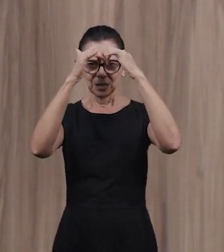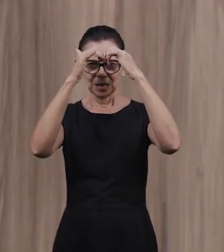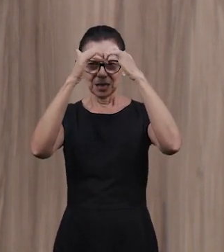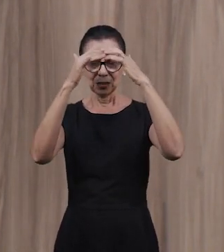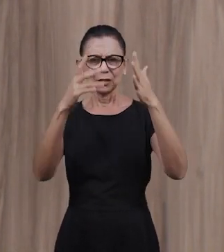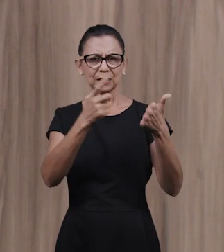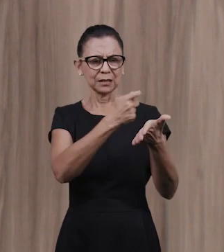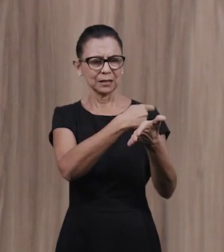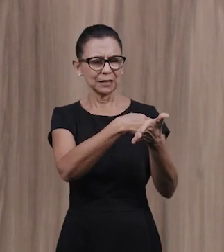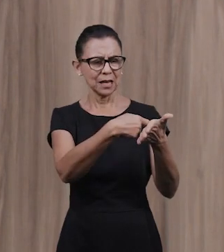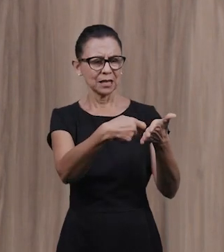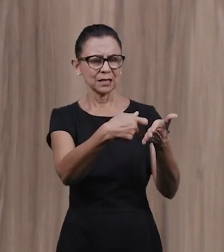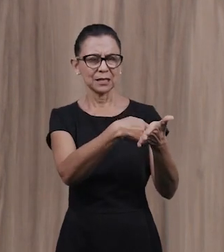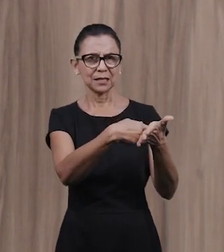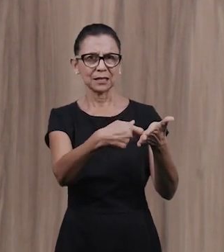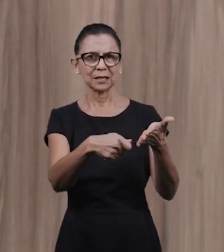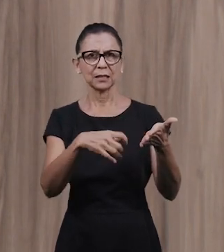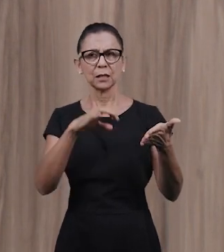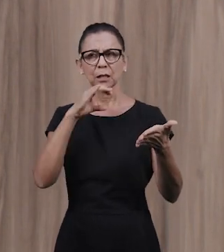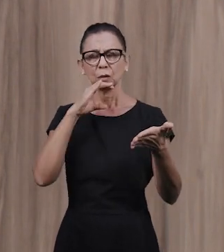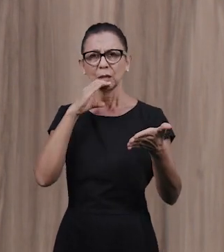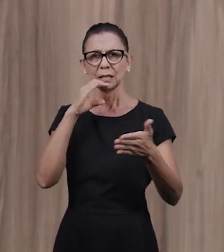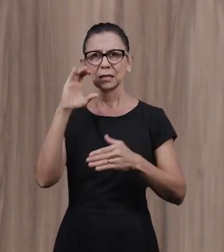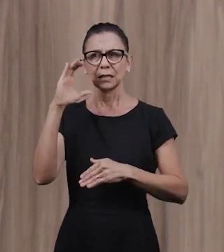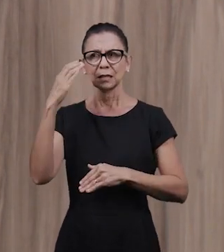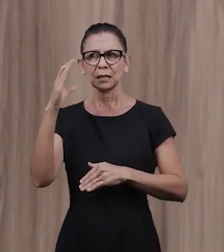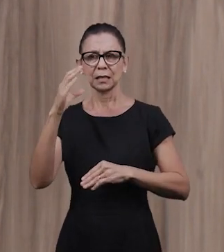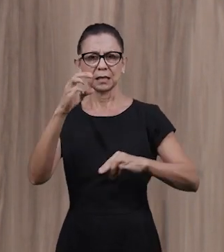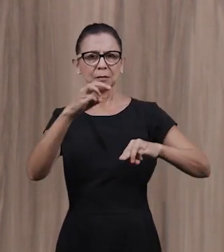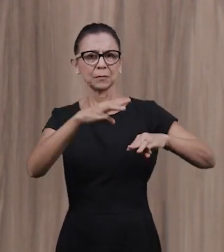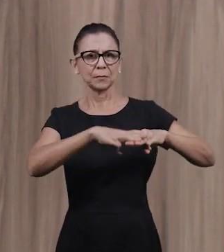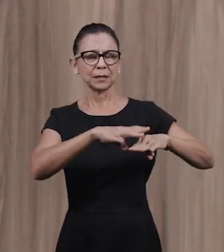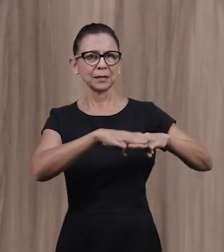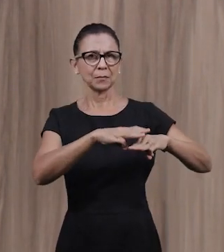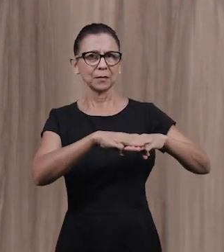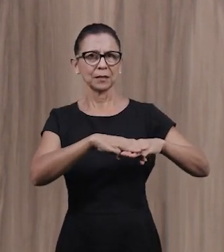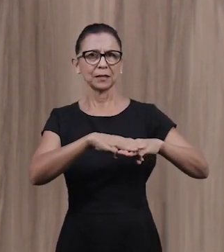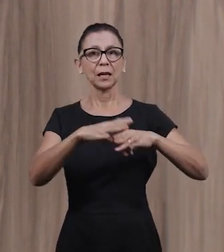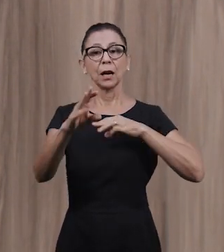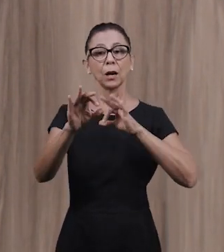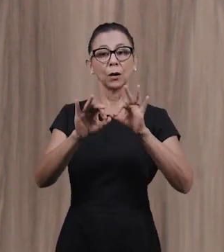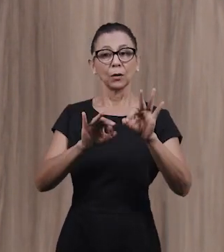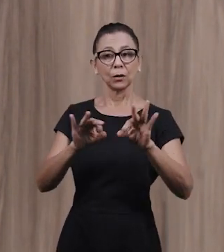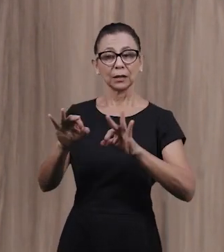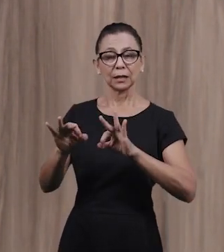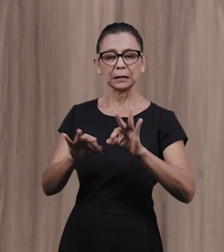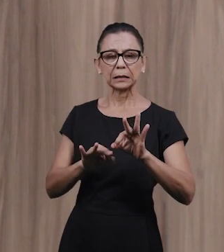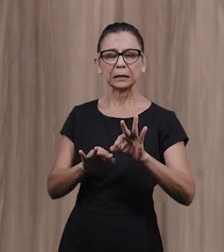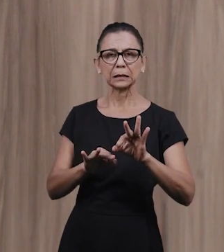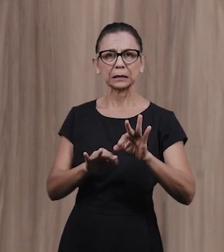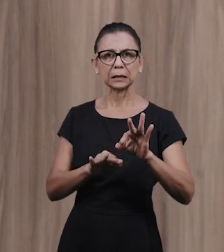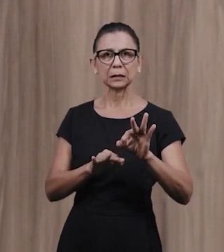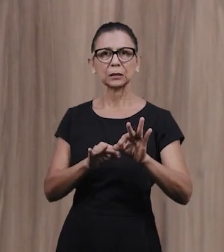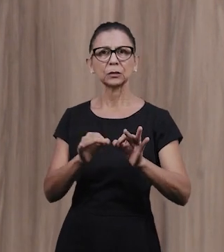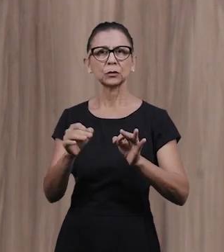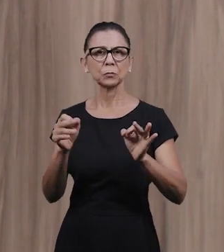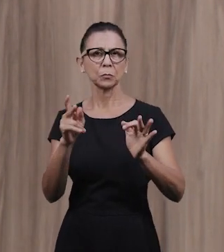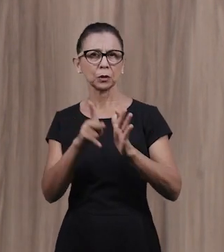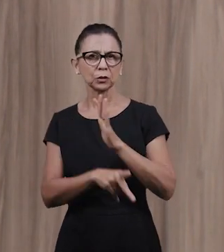du parler oral, de la production écrite, des connaissances scientifiques, mathématiques, de l'organisation,